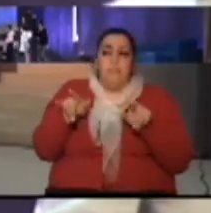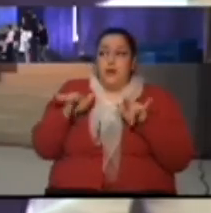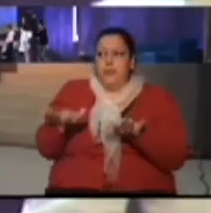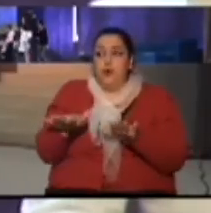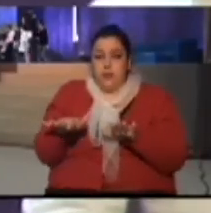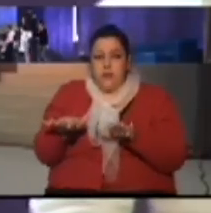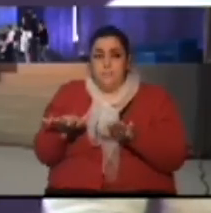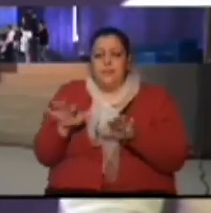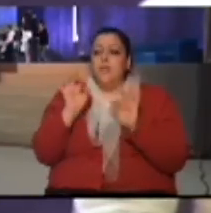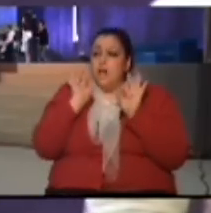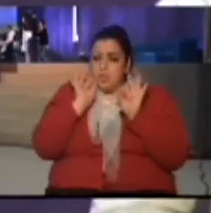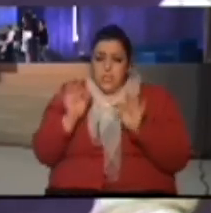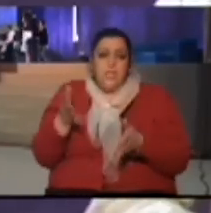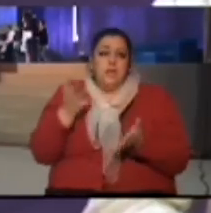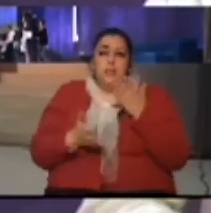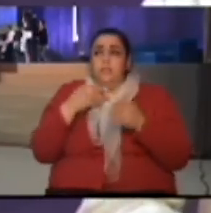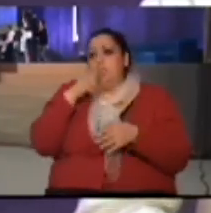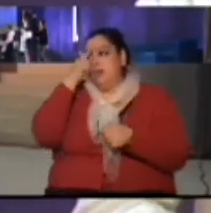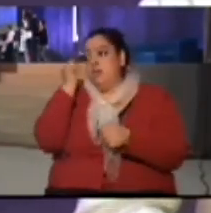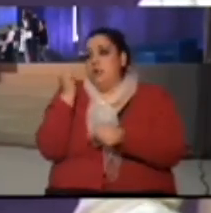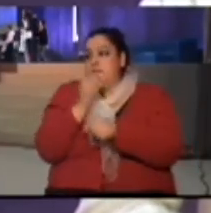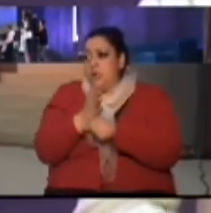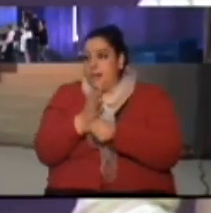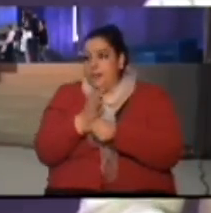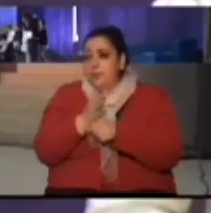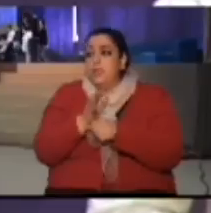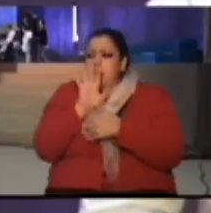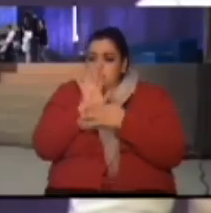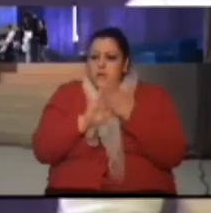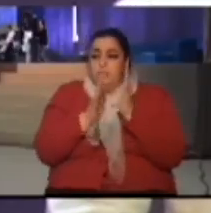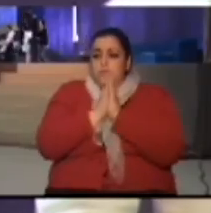ներիր եթե անարգել ենք, ներիր